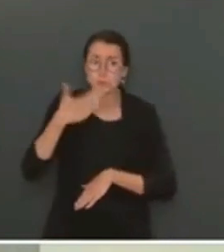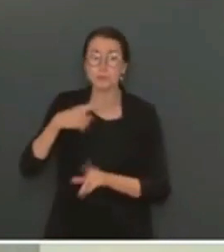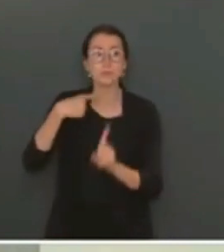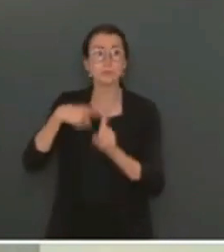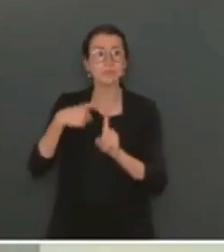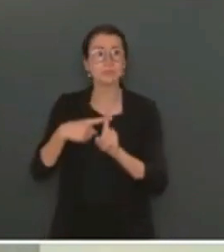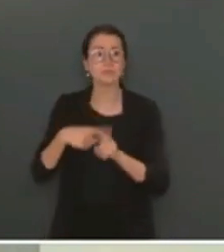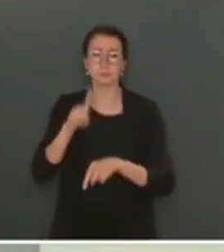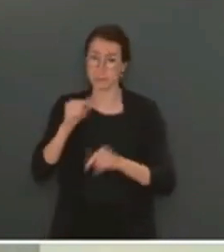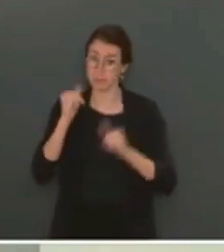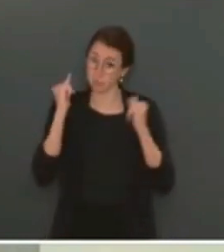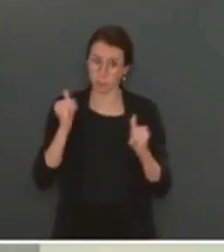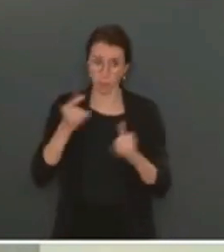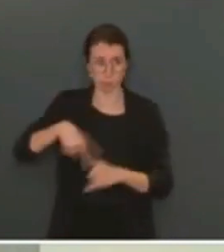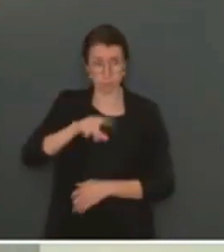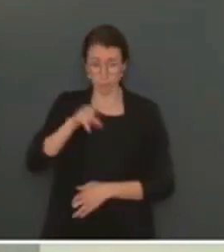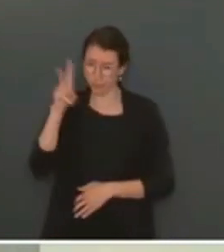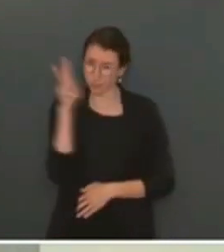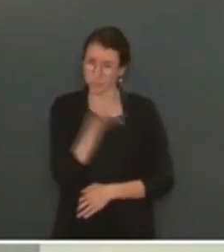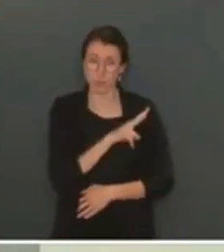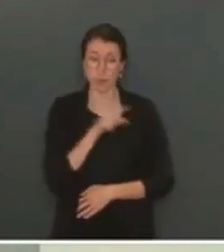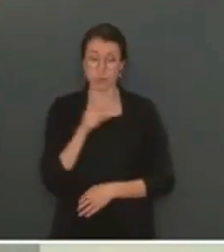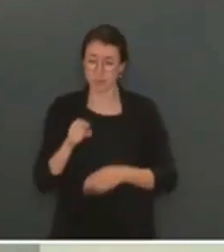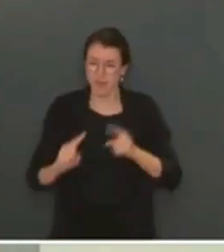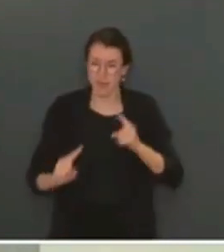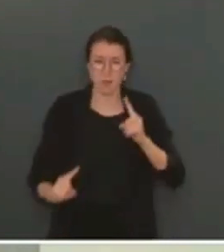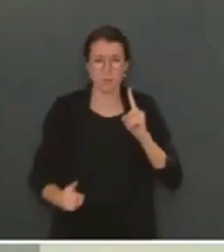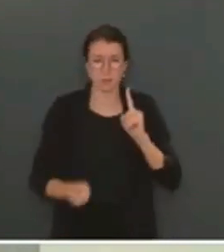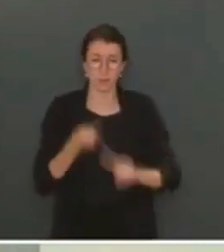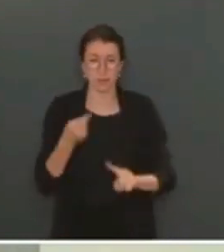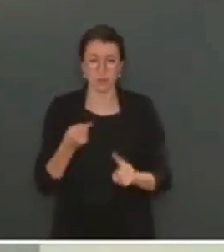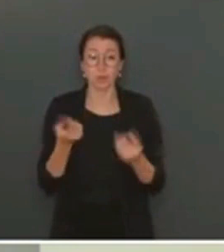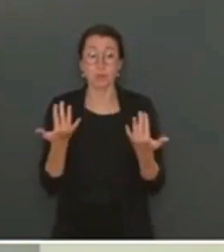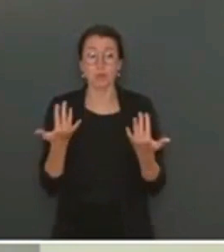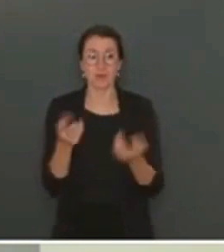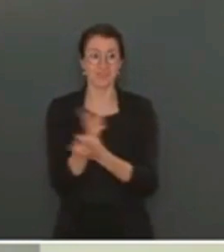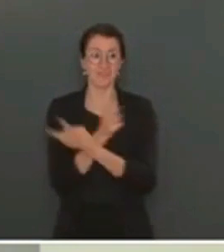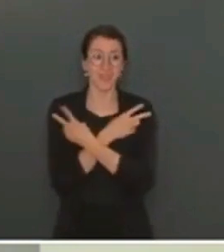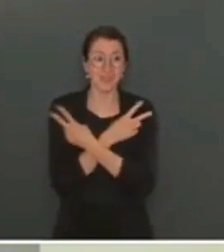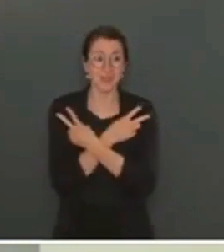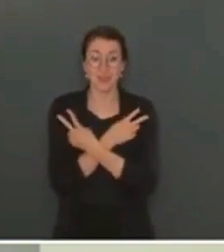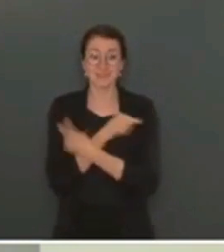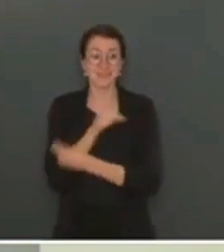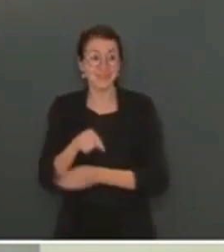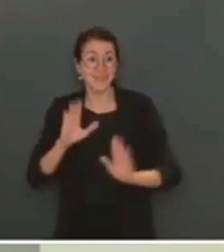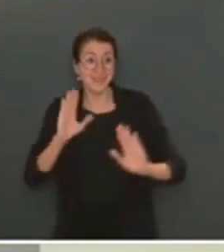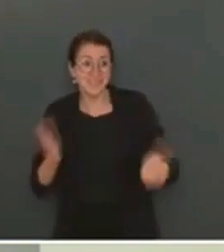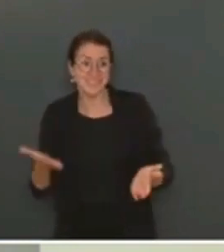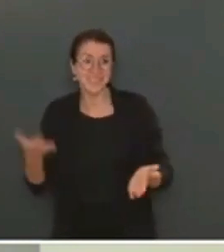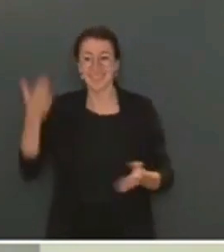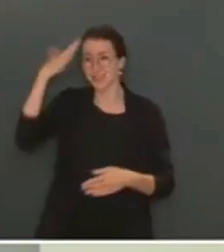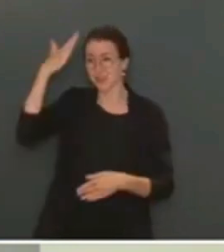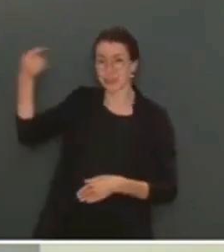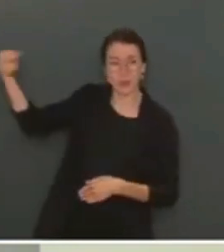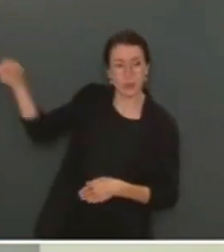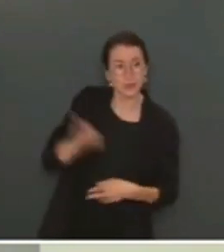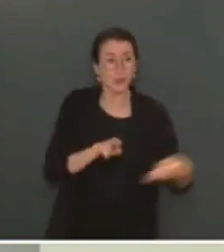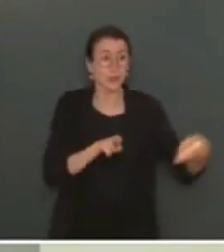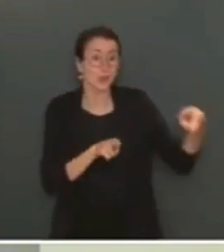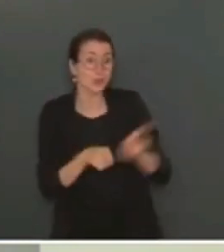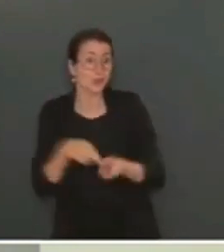d'importants mouvements de personnes. La rentrée scolaire aura, elle, pour conséquence, une multiplication